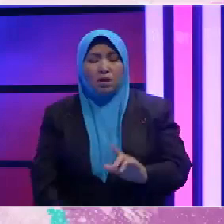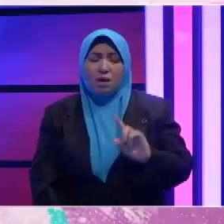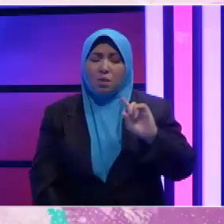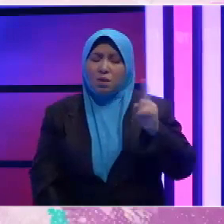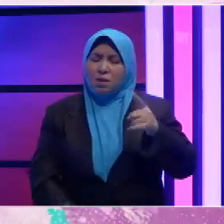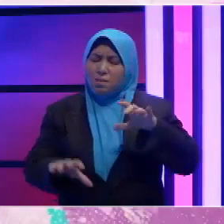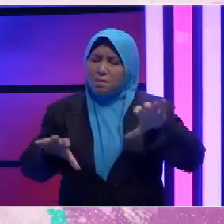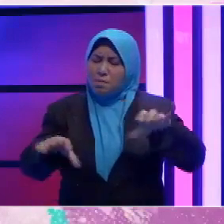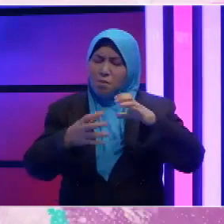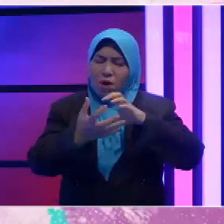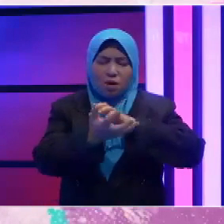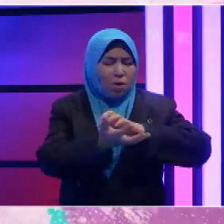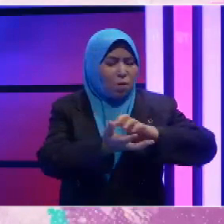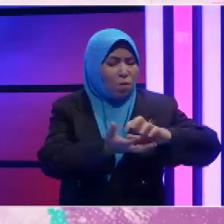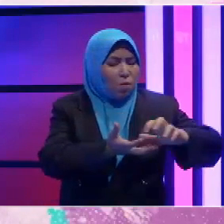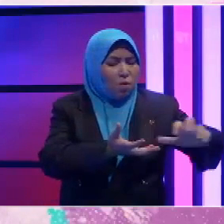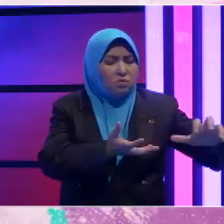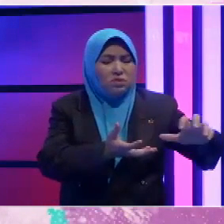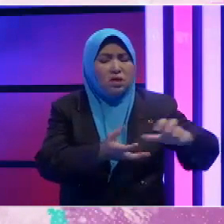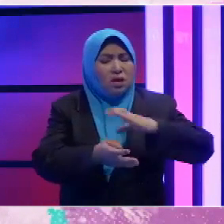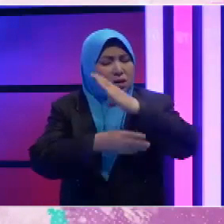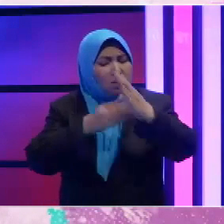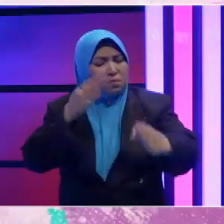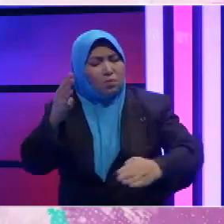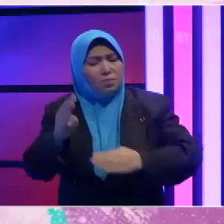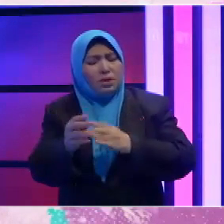يفسدون في الأرض ولا